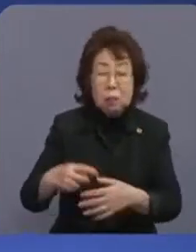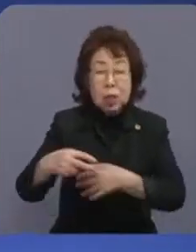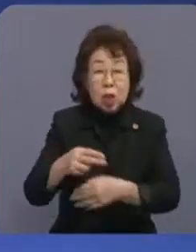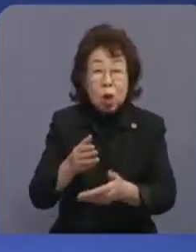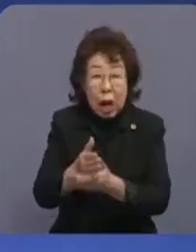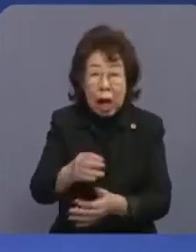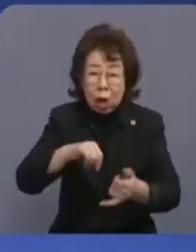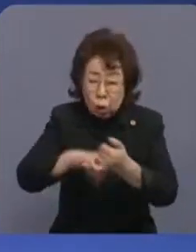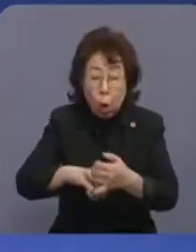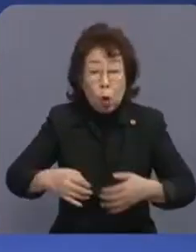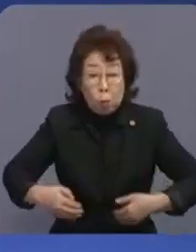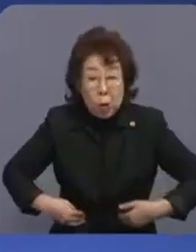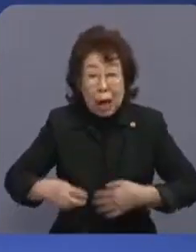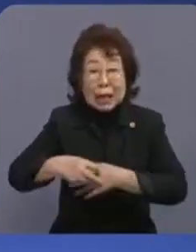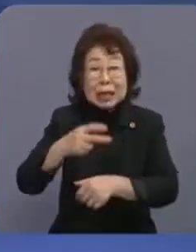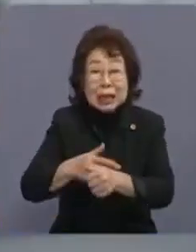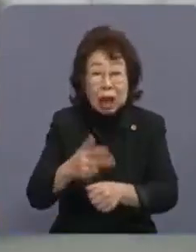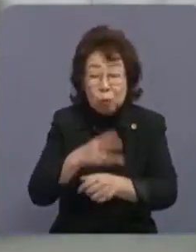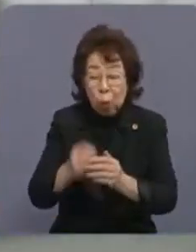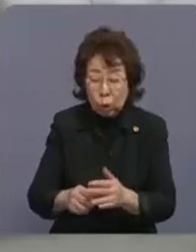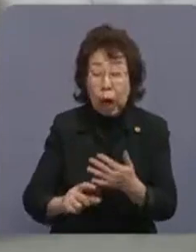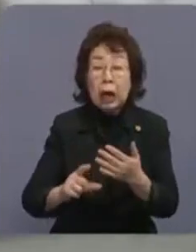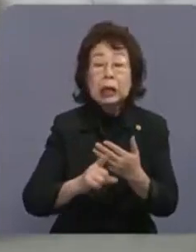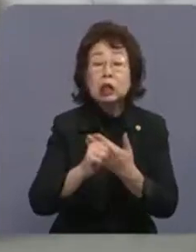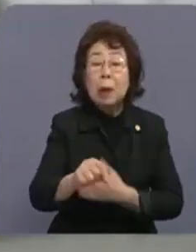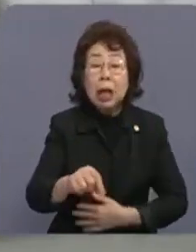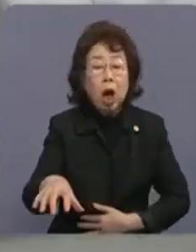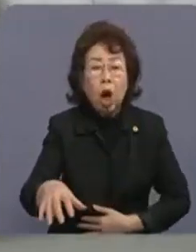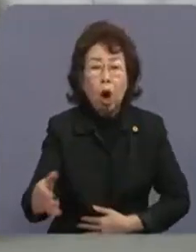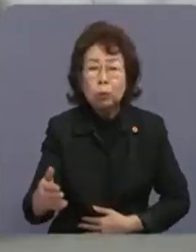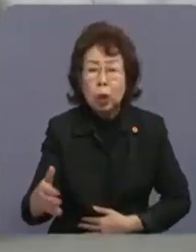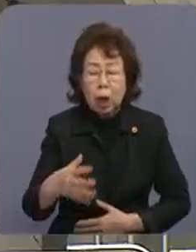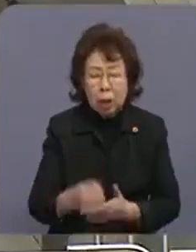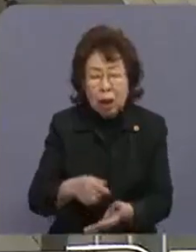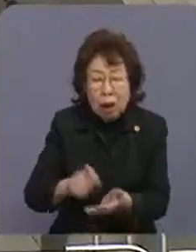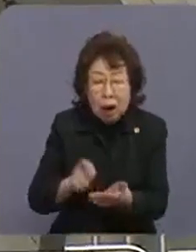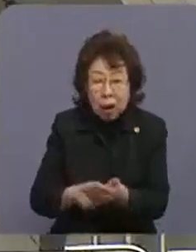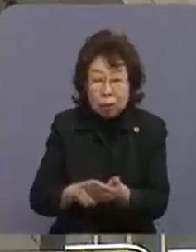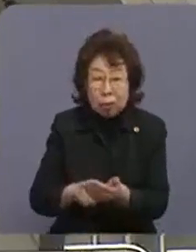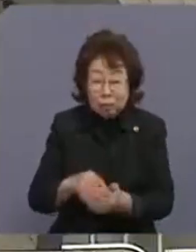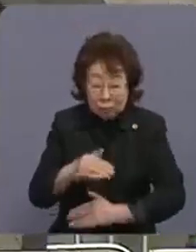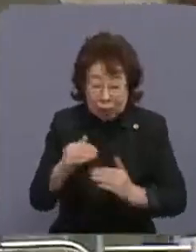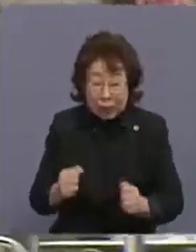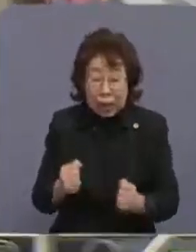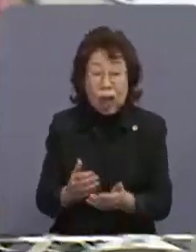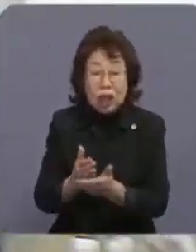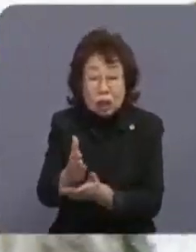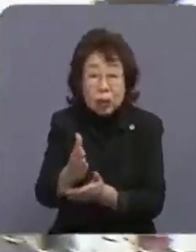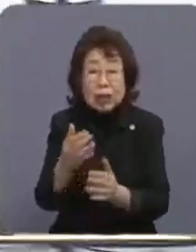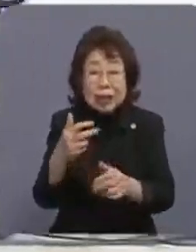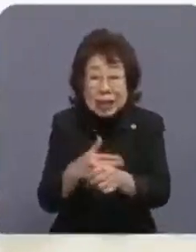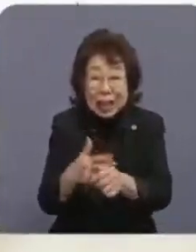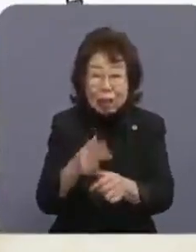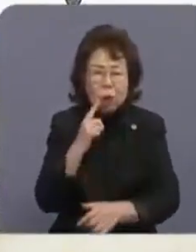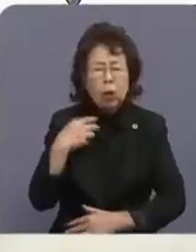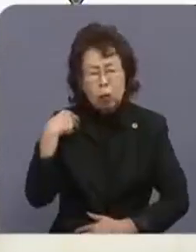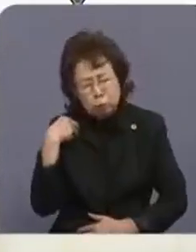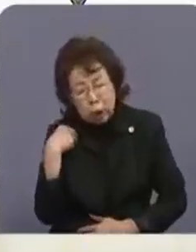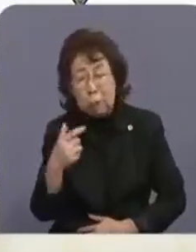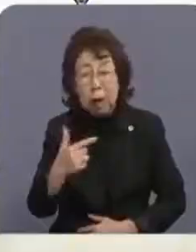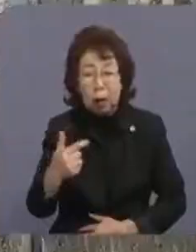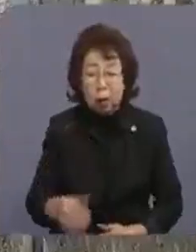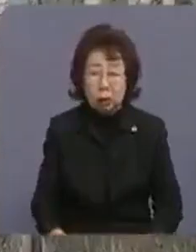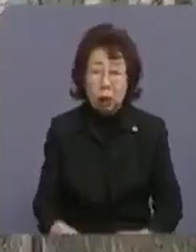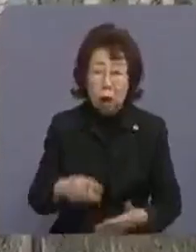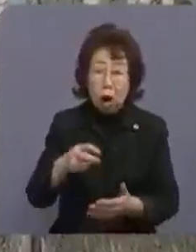같은 필수 의료가 지방에서 붕괴하고 있는 상황에서 응급실에 있는 전문의들의 부담만 좀 키운다는 지적도 있습니다 또